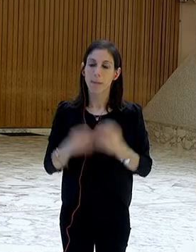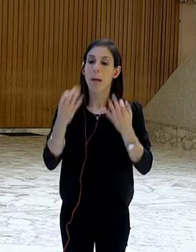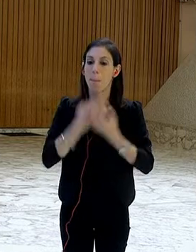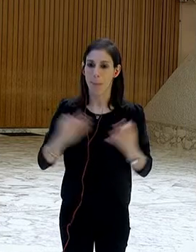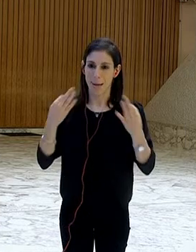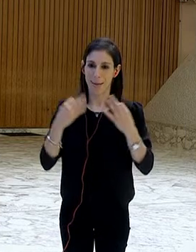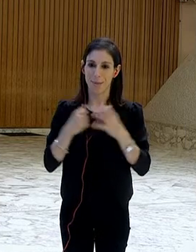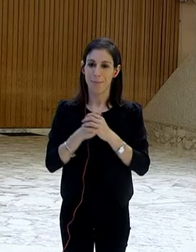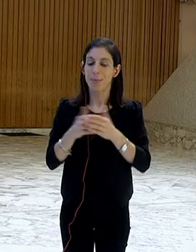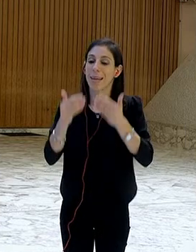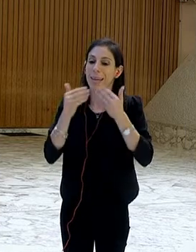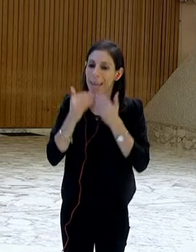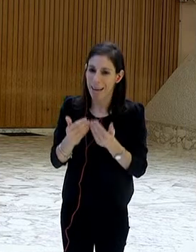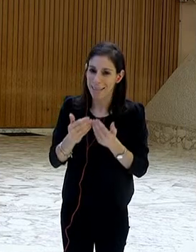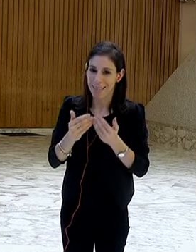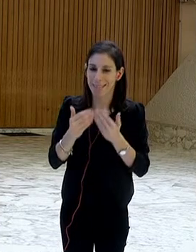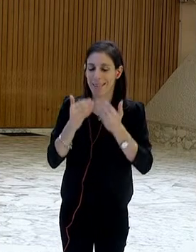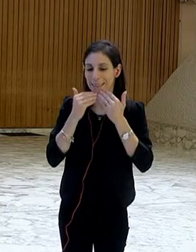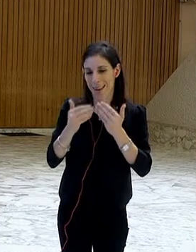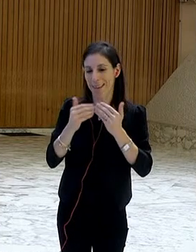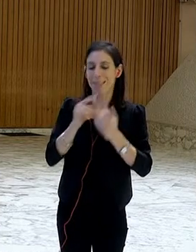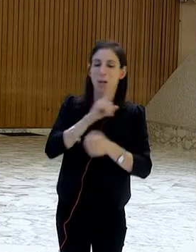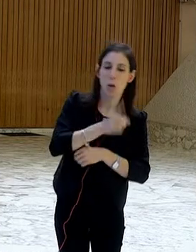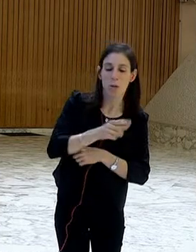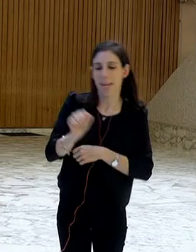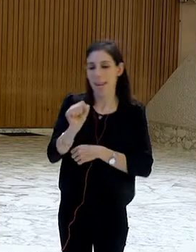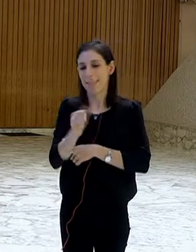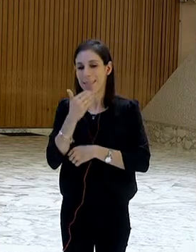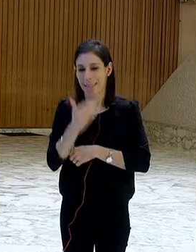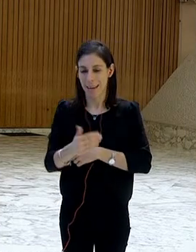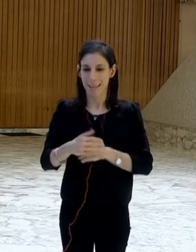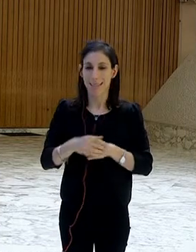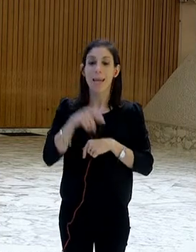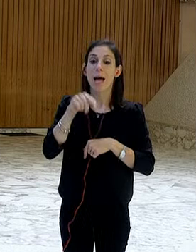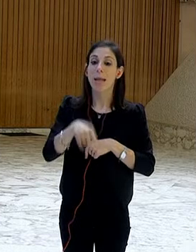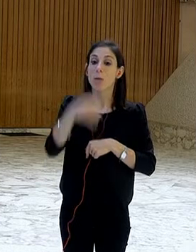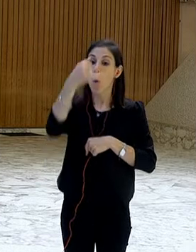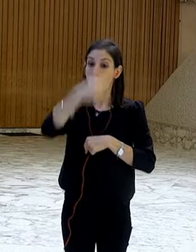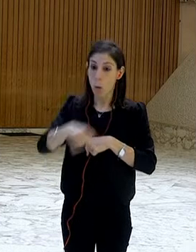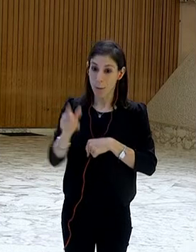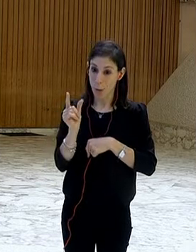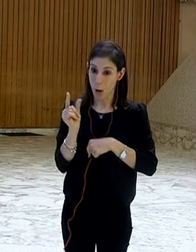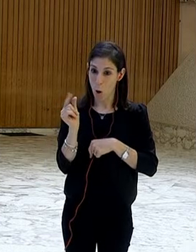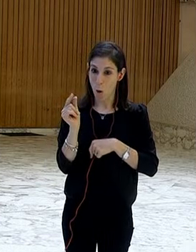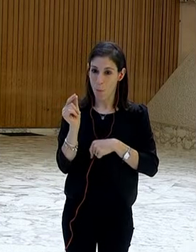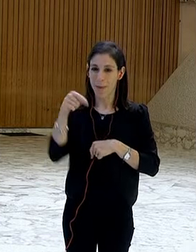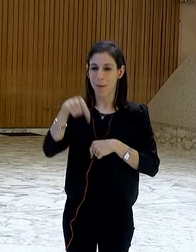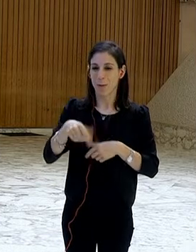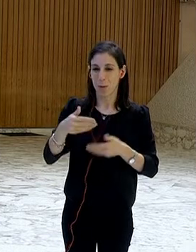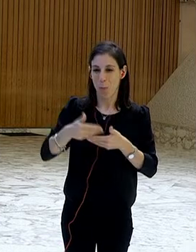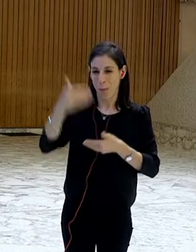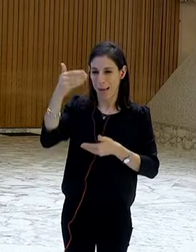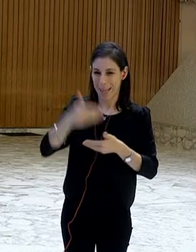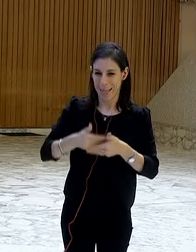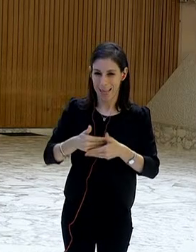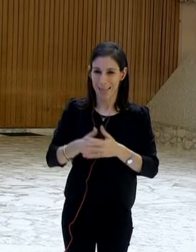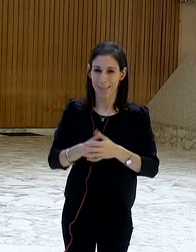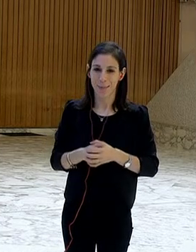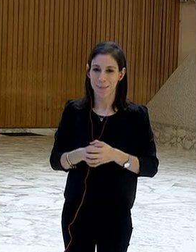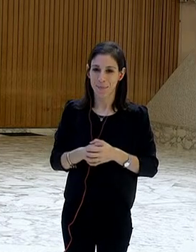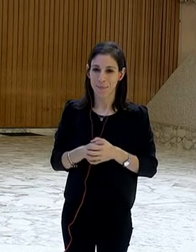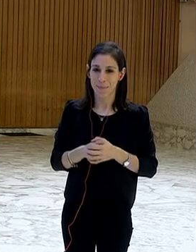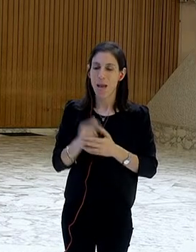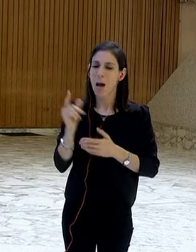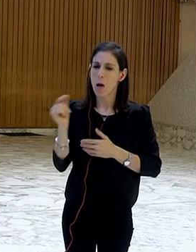Bene, grazie ancora, gloriose Alexis. Veniamo ora all'ultima coppia di questo panel, che